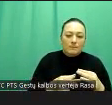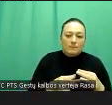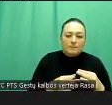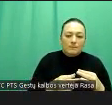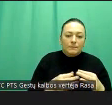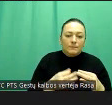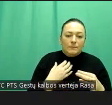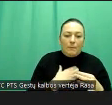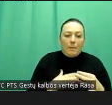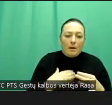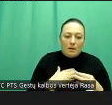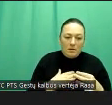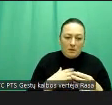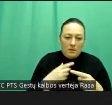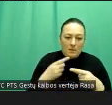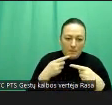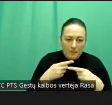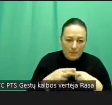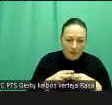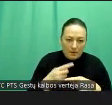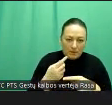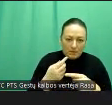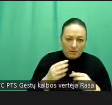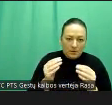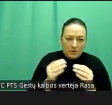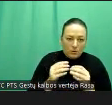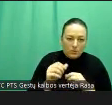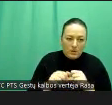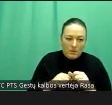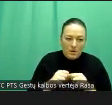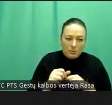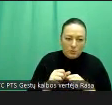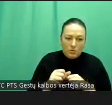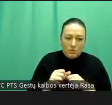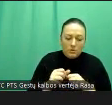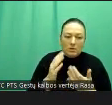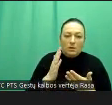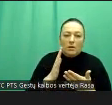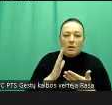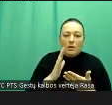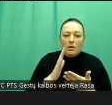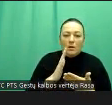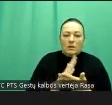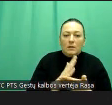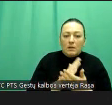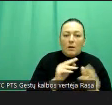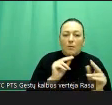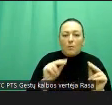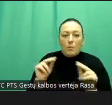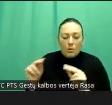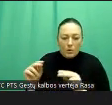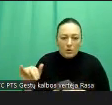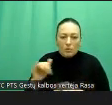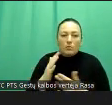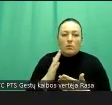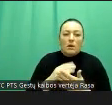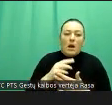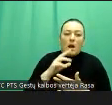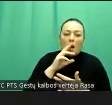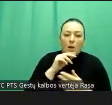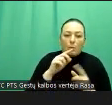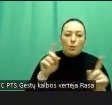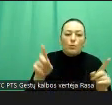pagrįstas gyvenimu 20-ame amžiuje, 20-ame amžiuje. Ir tai yra, sakykime, mokytojai, kurie yra kalbų,